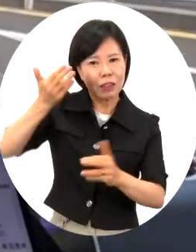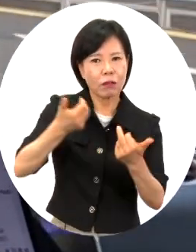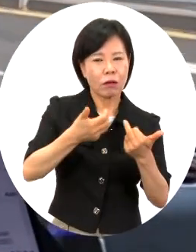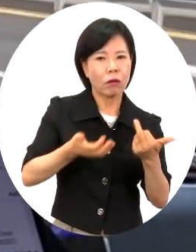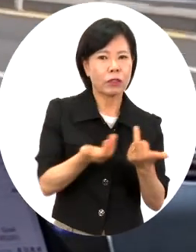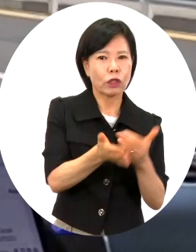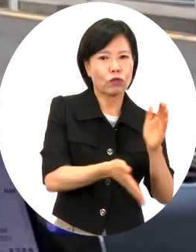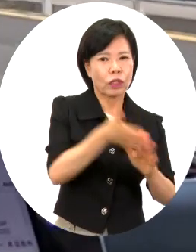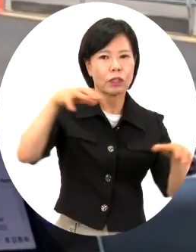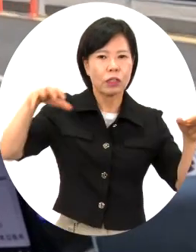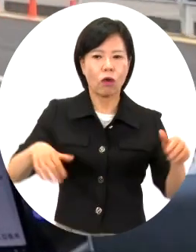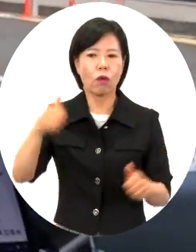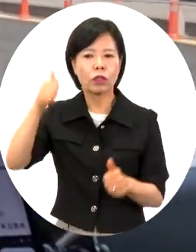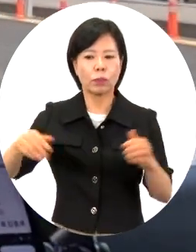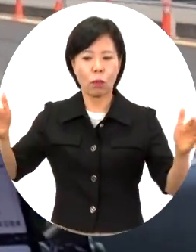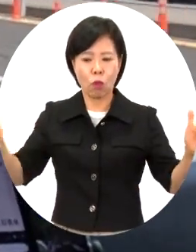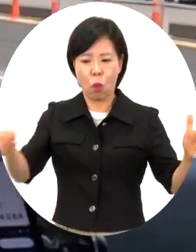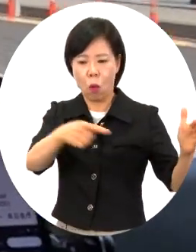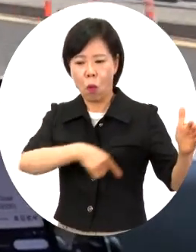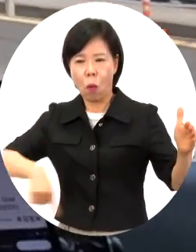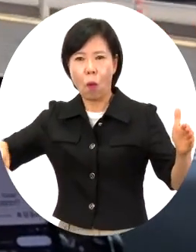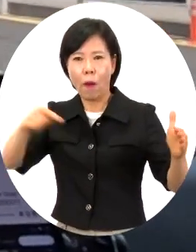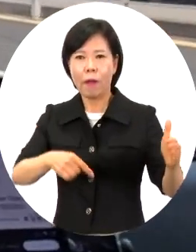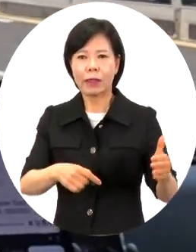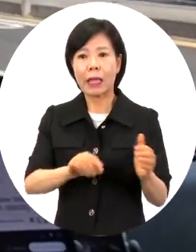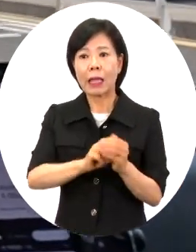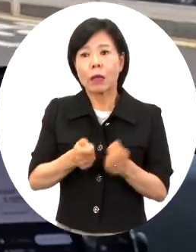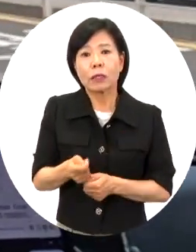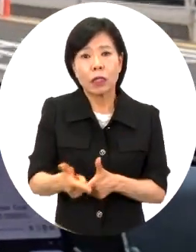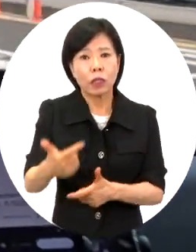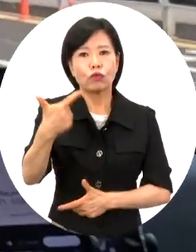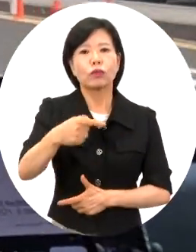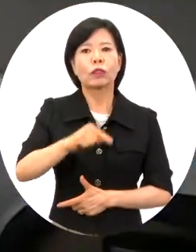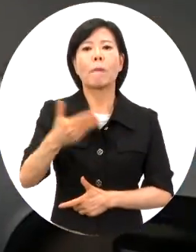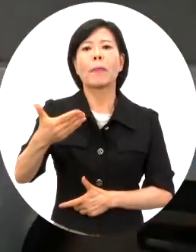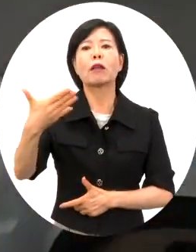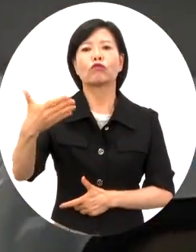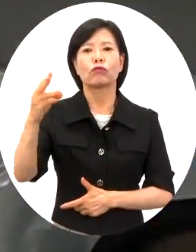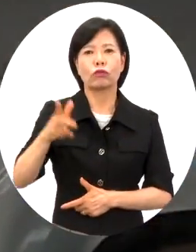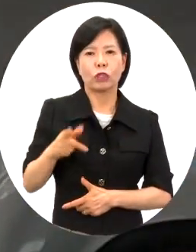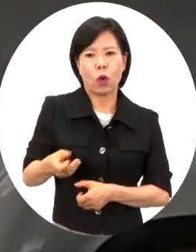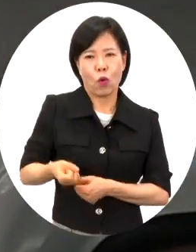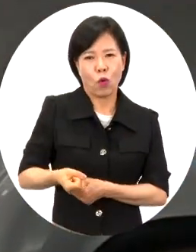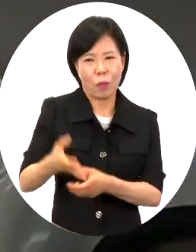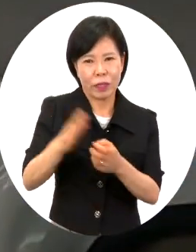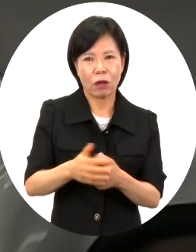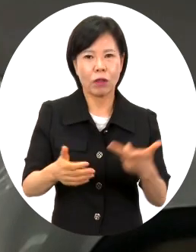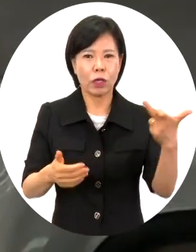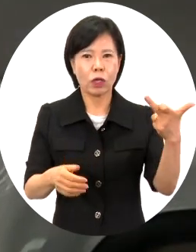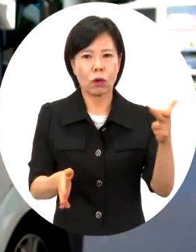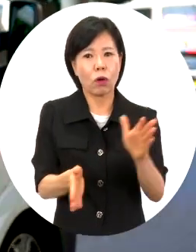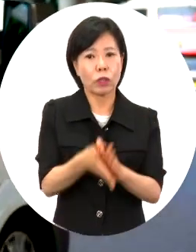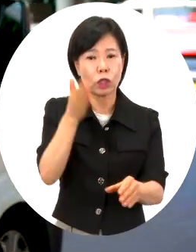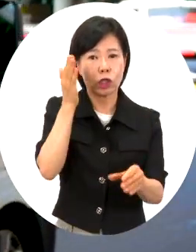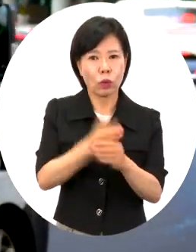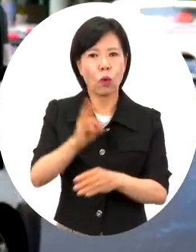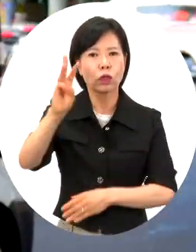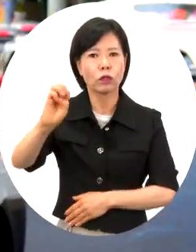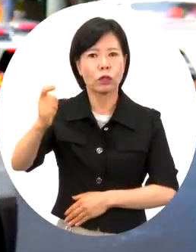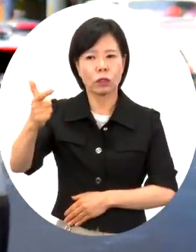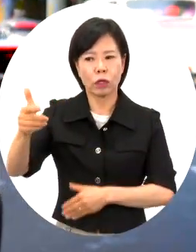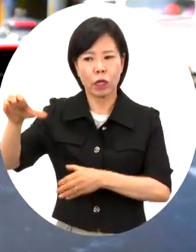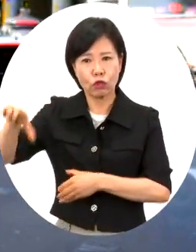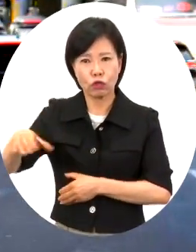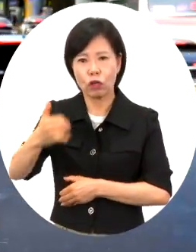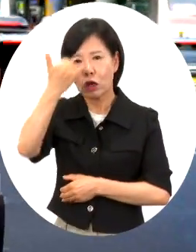서귀포 1청사 자율주행 자동차 시범 운행지구는 연장 69.8km인데요. 전국 17개 시도